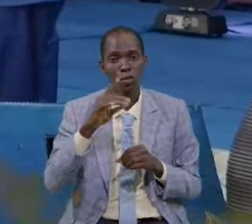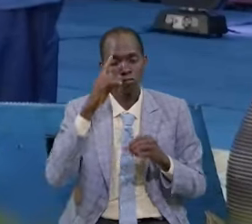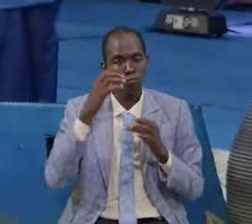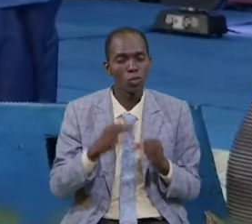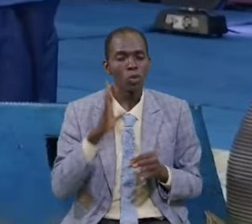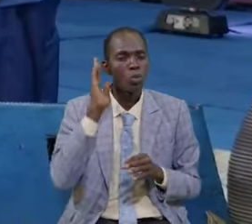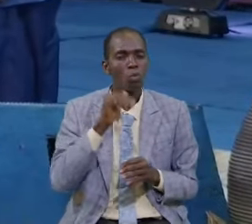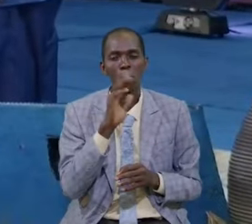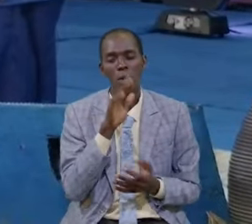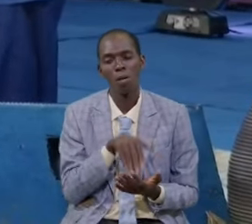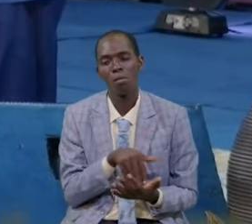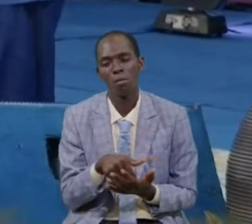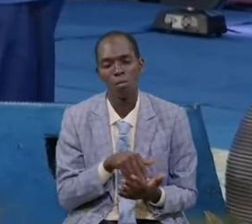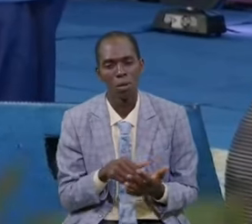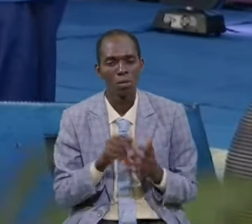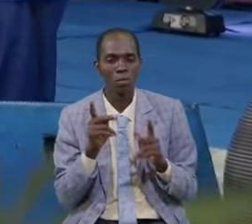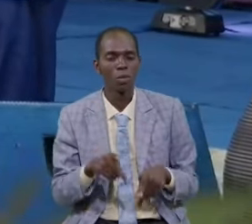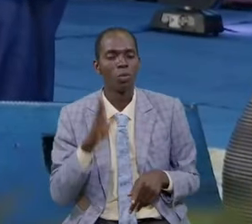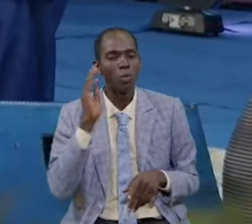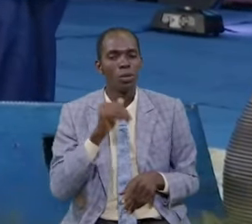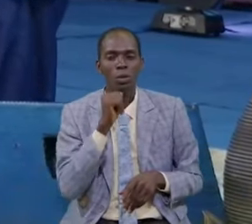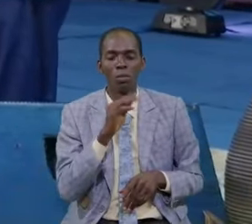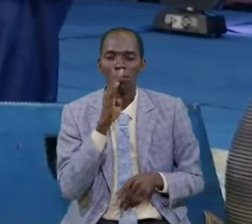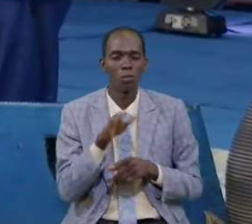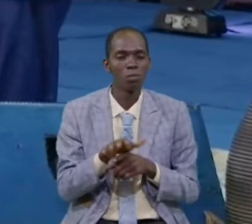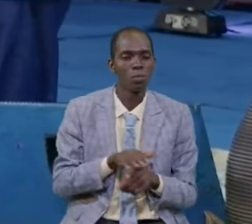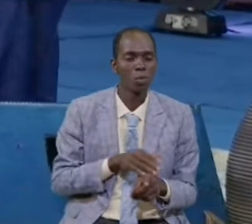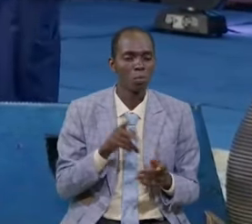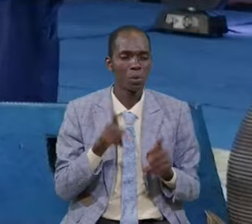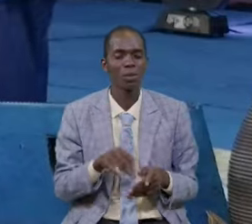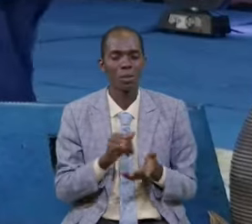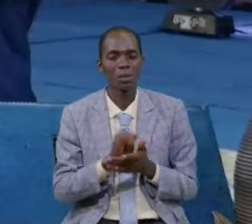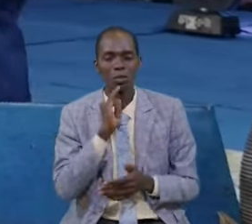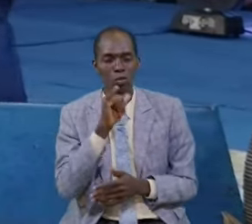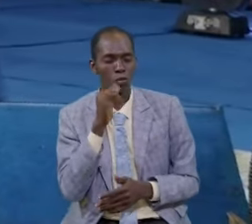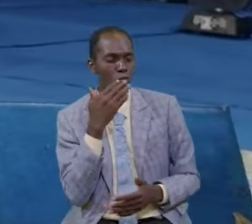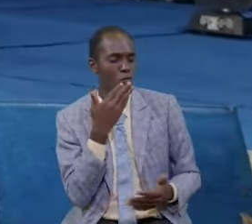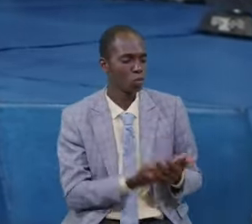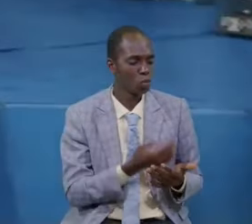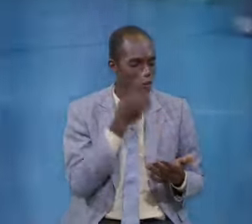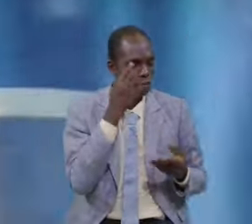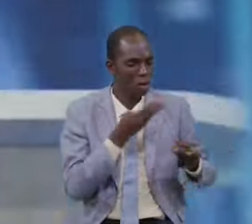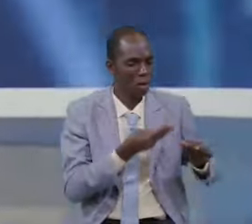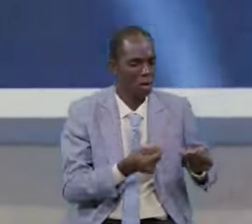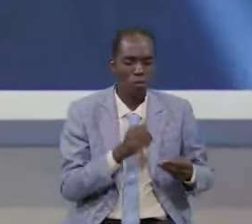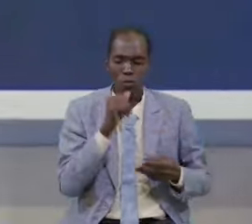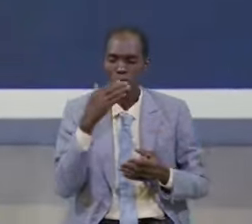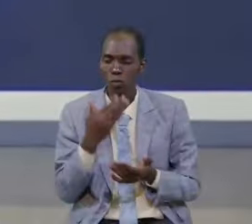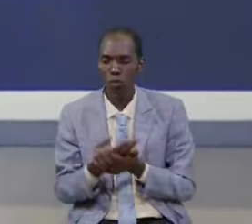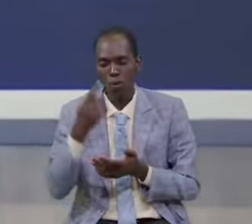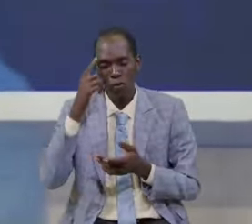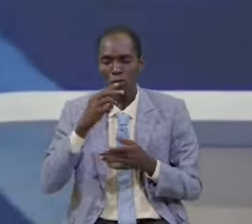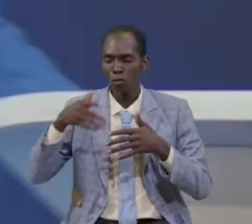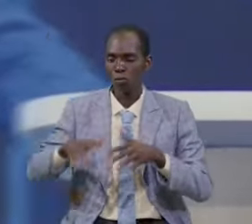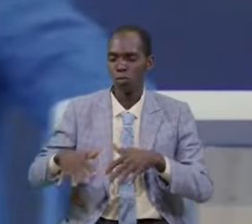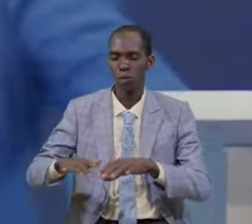tu ne dois pas être une crevette, ni poisson, ni bon pour la terre, ni bon pour la mer. Tu dois être une personne qui dit, je sais